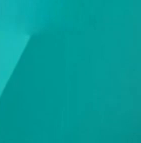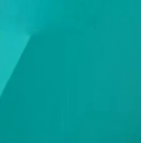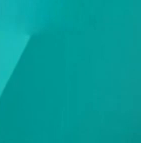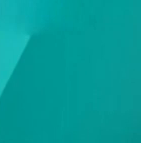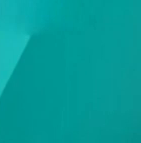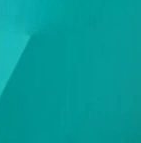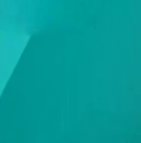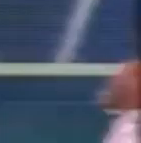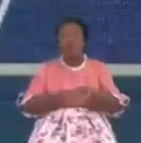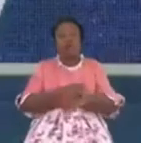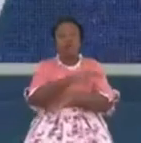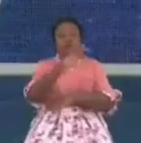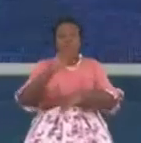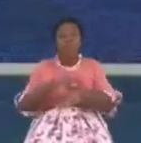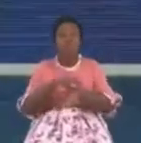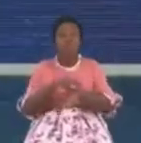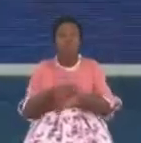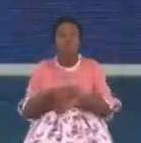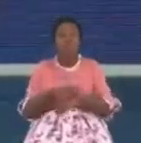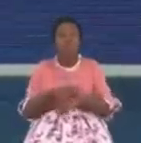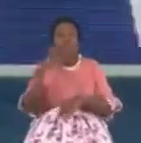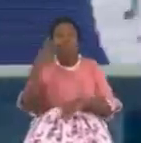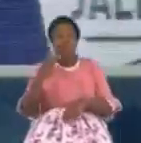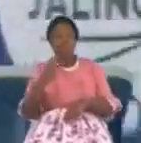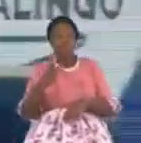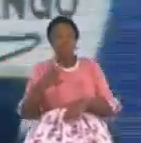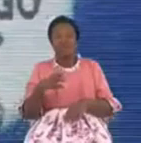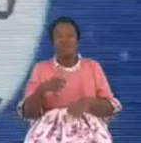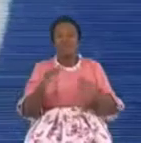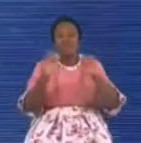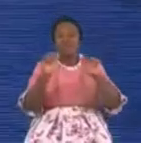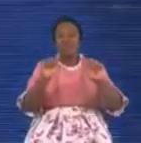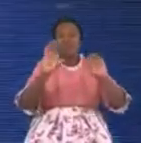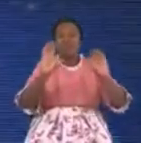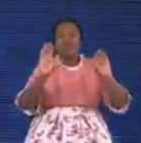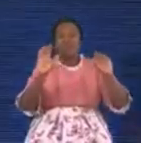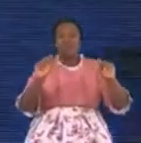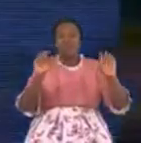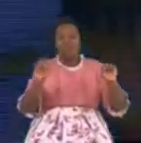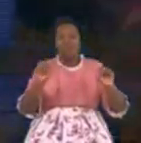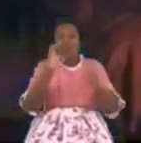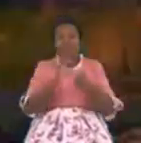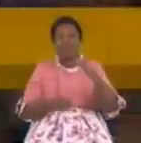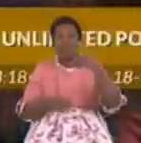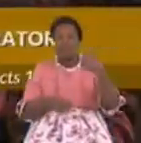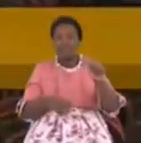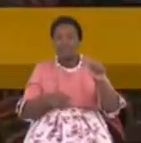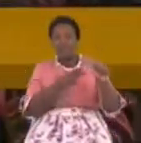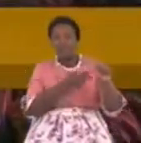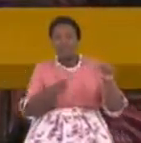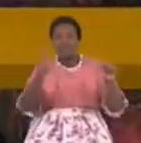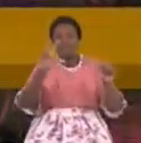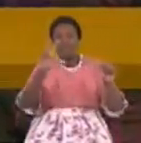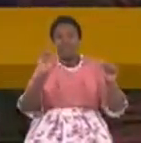n'ozi akụ ụbọchị taa. Lee ọrụ ndị ozi isi nke iri amaokwu iri atọ na asatọ. Ọrụ ndị